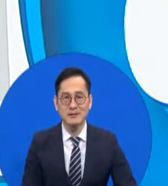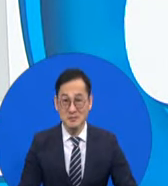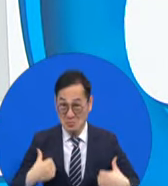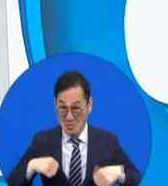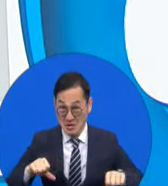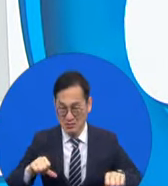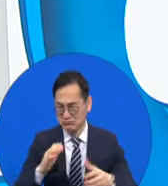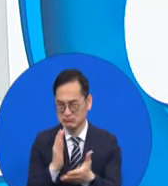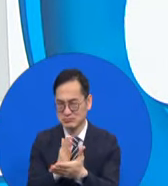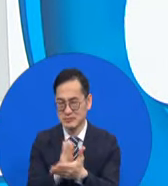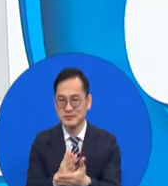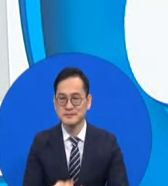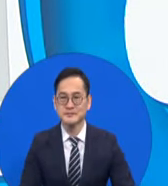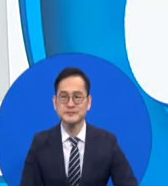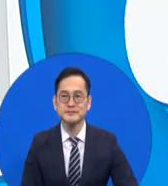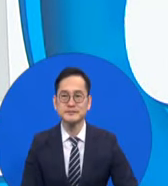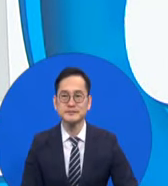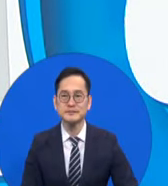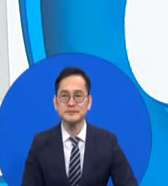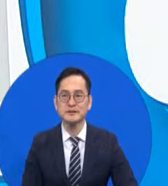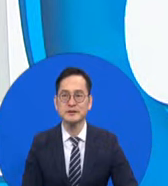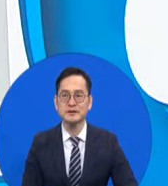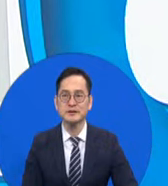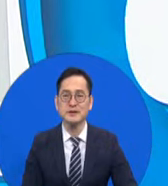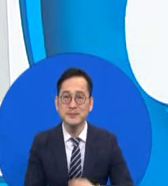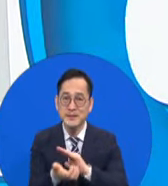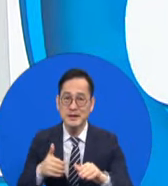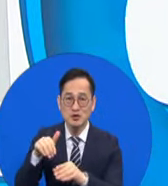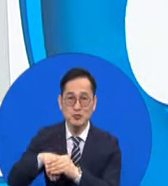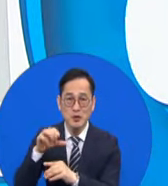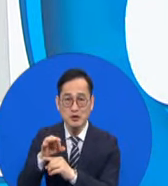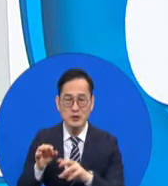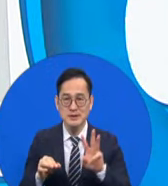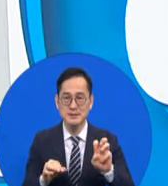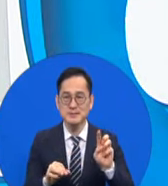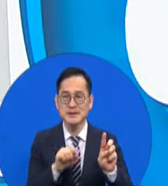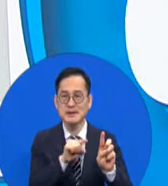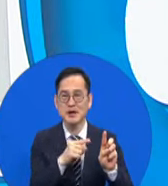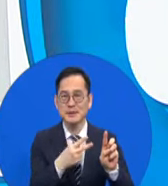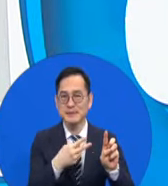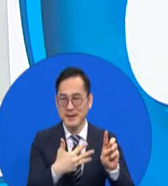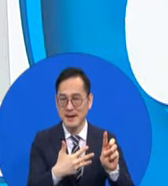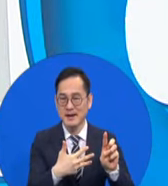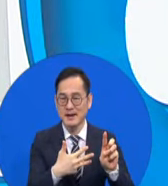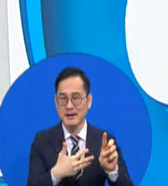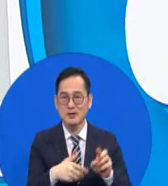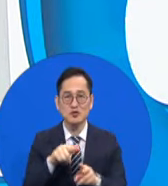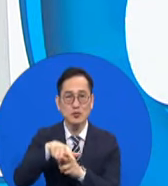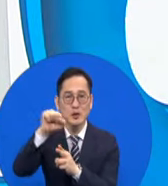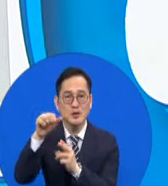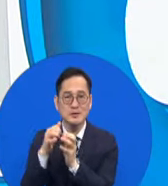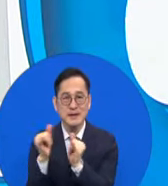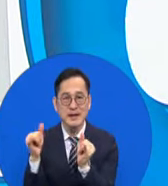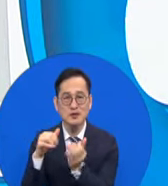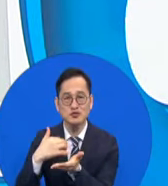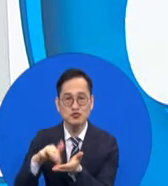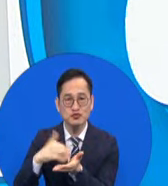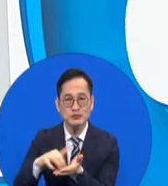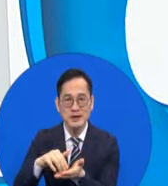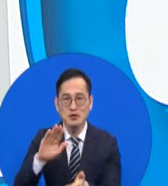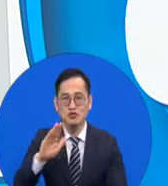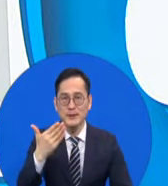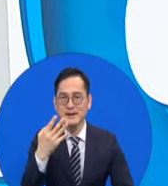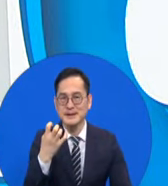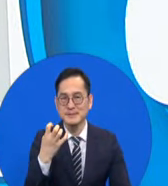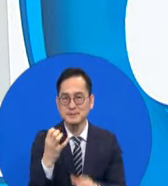투표율은 31.28, 역대 총선 최고치를 기록한 가운데 전체 후보자 수는 940명,